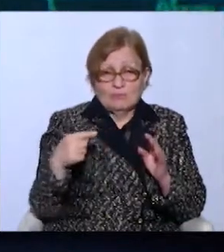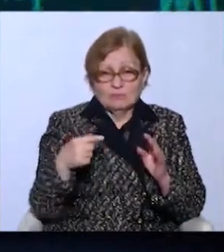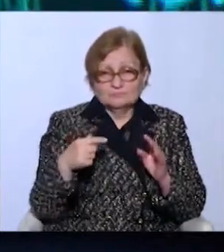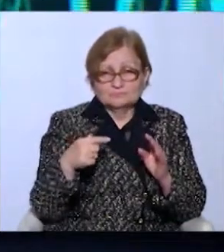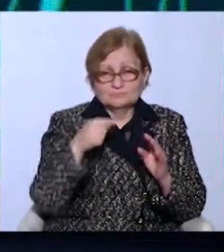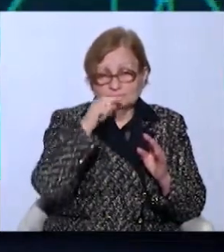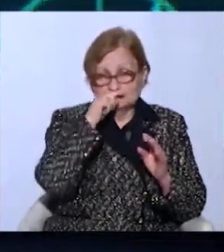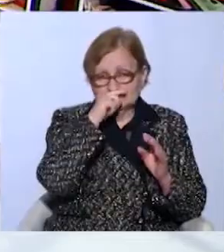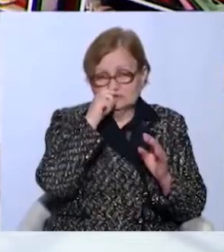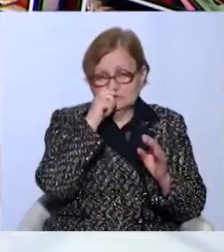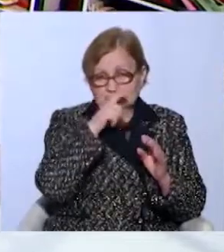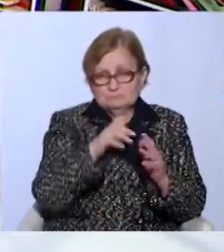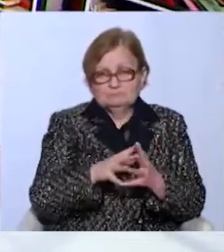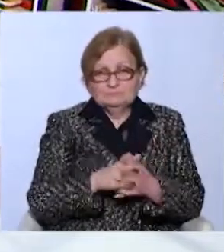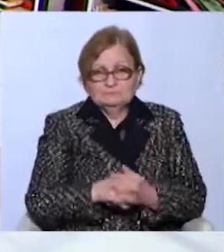2000